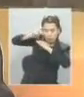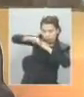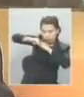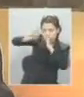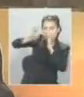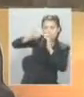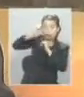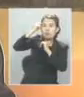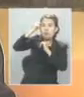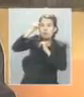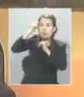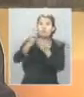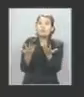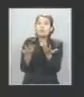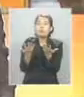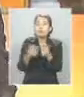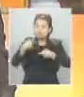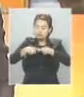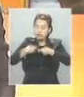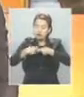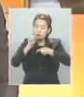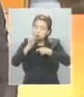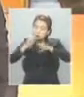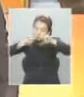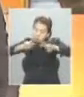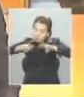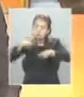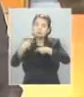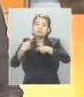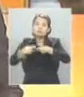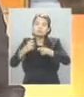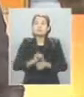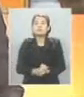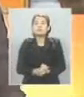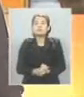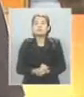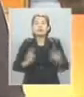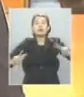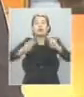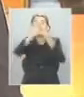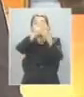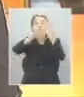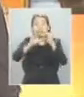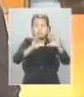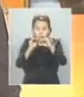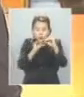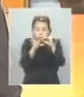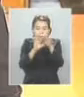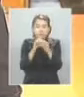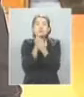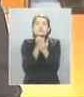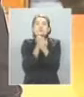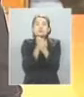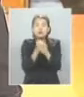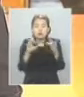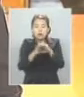่ ยากนะจะยากที่จะคาดเดาน ะครับการช่วยเหลือนะคะกระทรวงการต่างประเทศก็ประชุมกำหนดแนวทางช่วยเหลือผู้ประสบเหตุแ